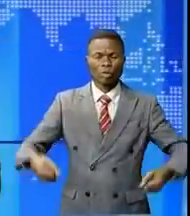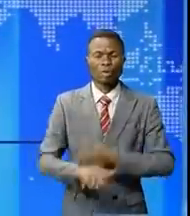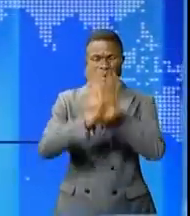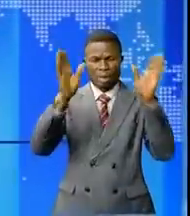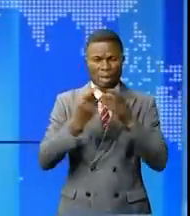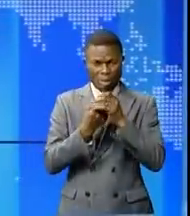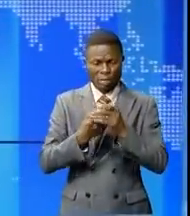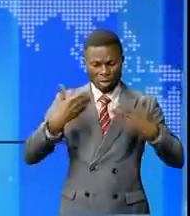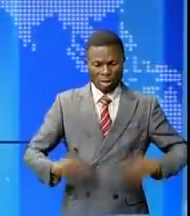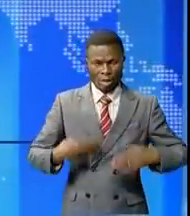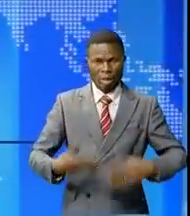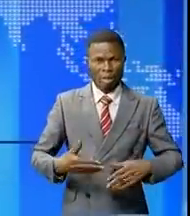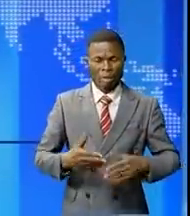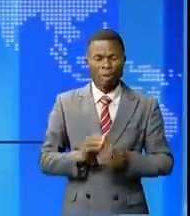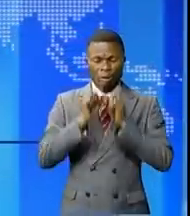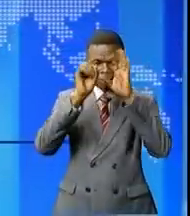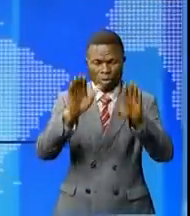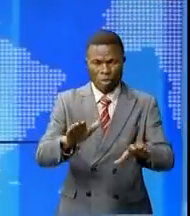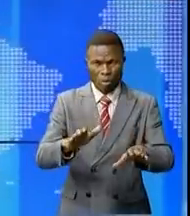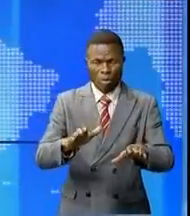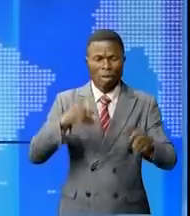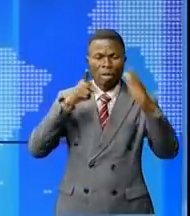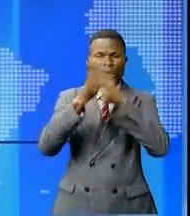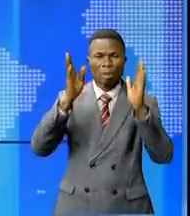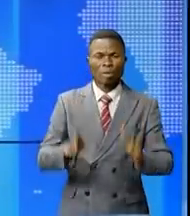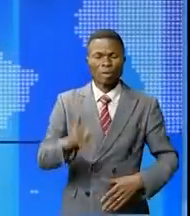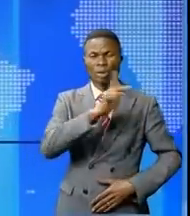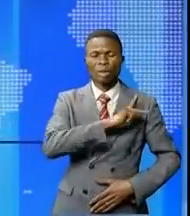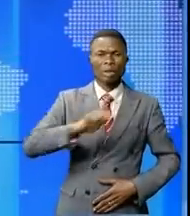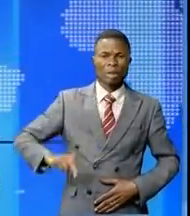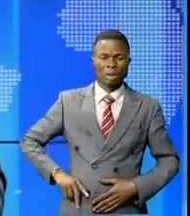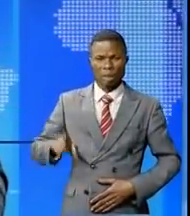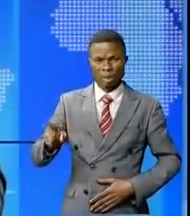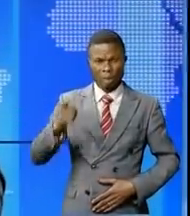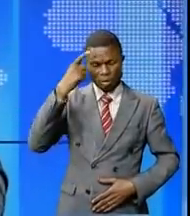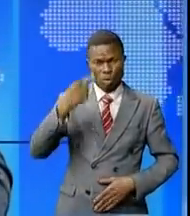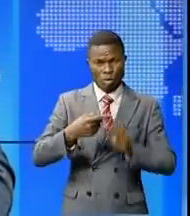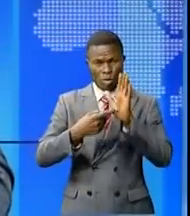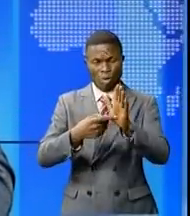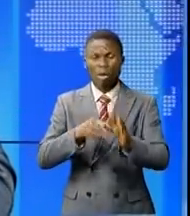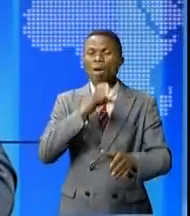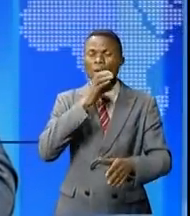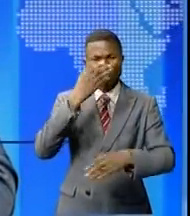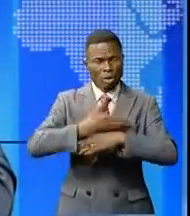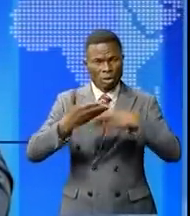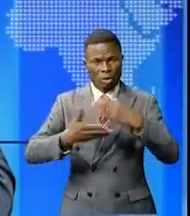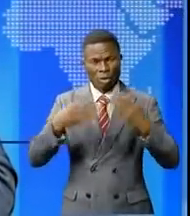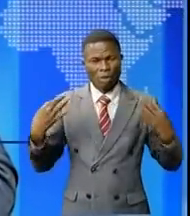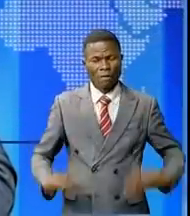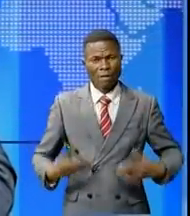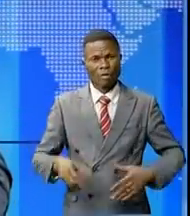célébrer la fête de réincarnation de ce prophète simon kimbangu pour marquer d'une pierre blanche cette célébration